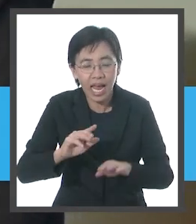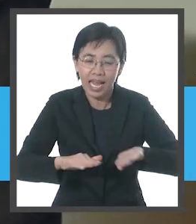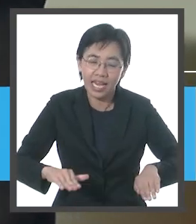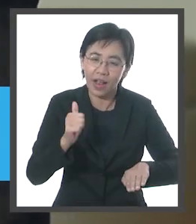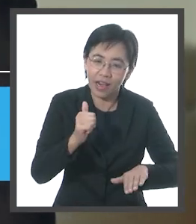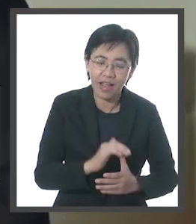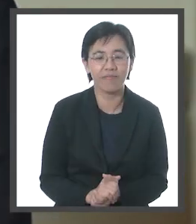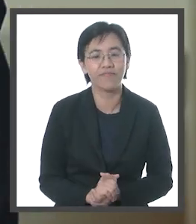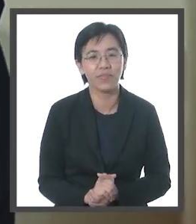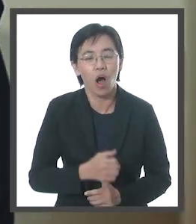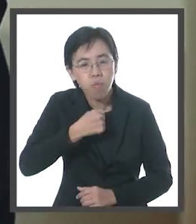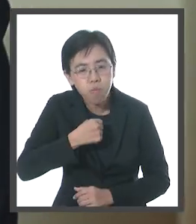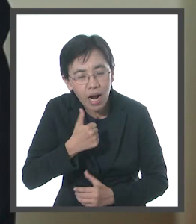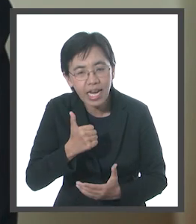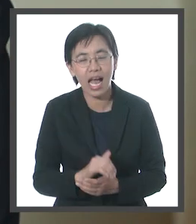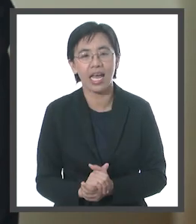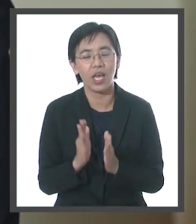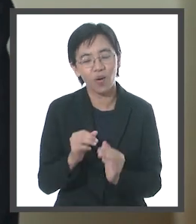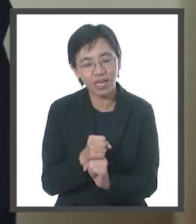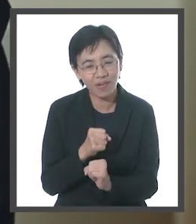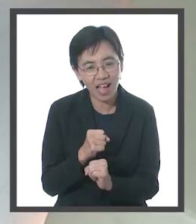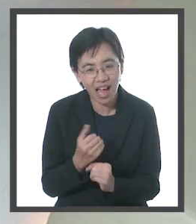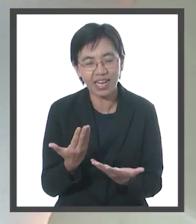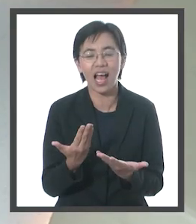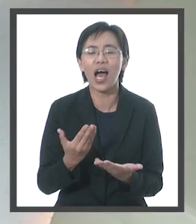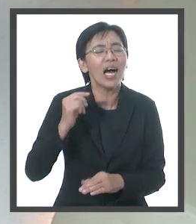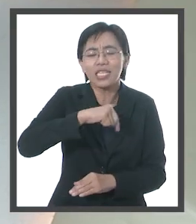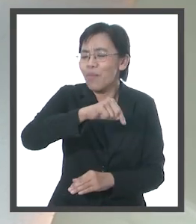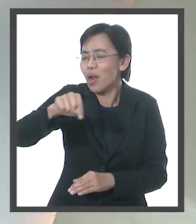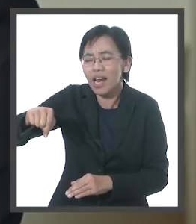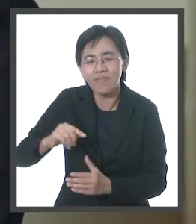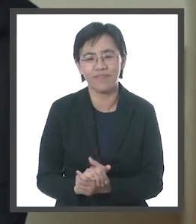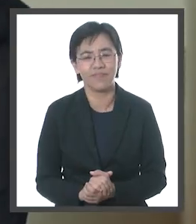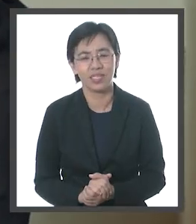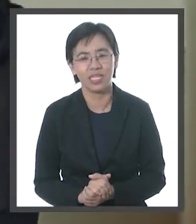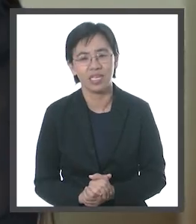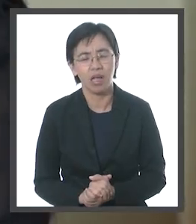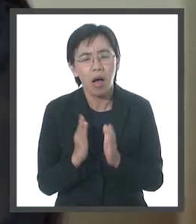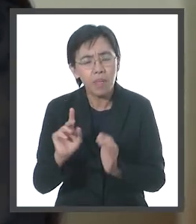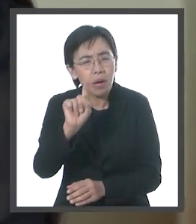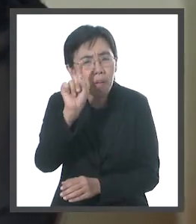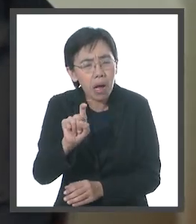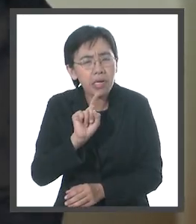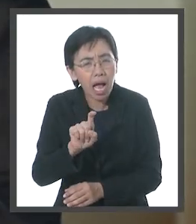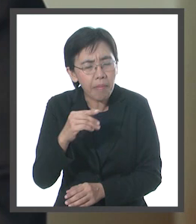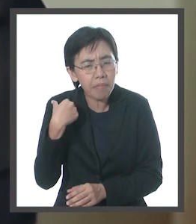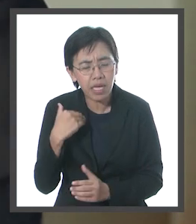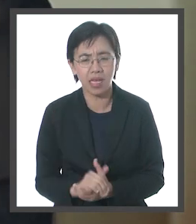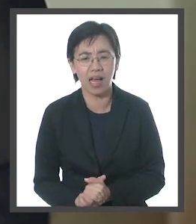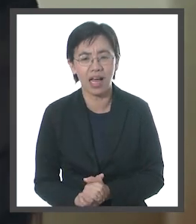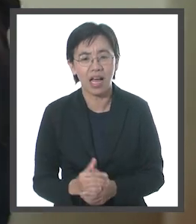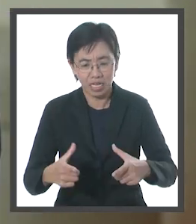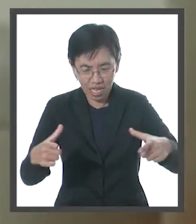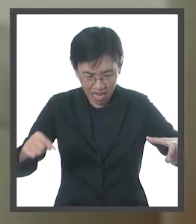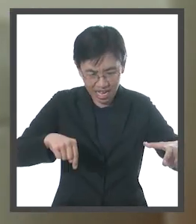เล็กผู้สูงอายุคนทำงานทุกอย่างเลยนะคะแต่ก็จะมีคำถามอีกอย่างหนึ่งก็คือในเมื่อพื้น